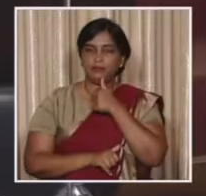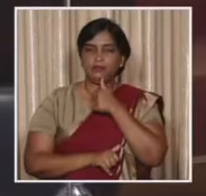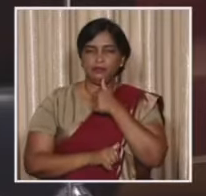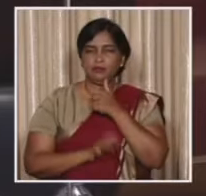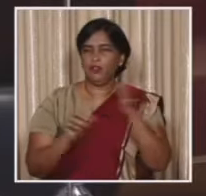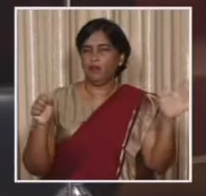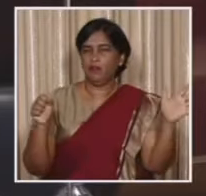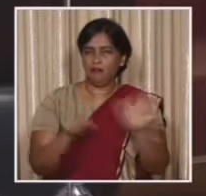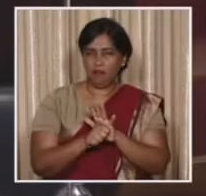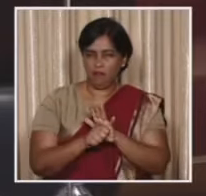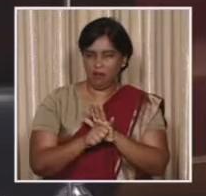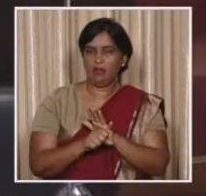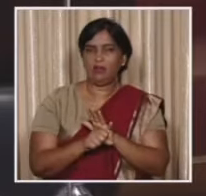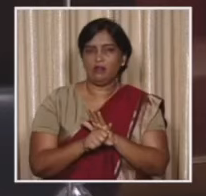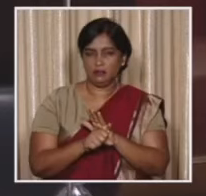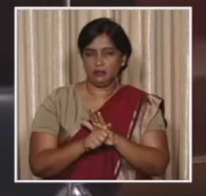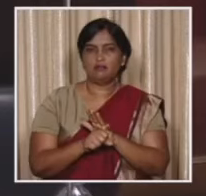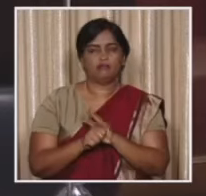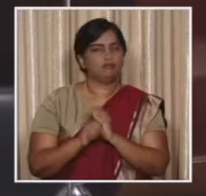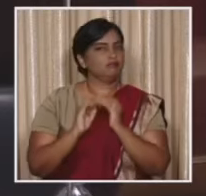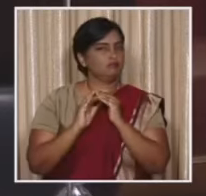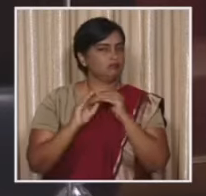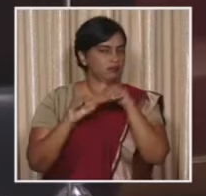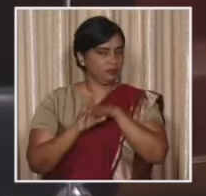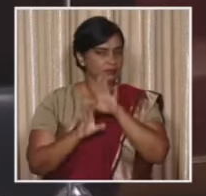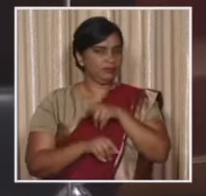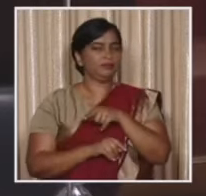වලින් පිරිච්ච ස්ථානයක් වෙලා.